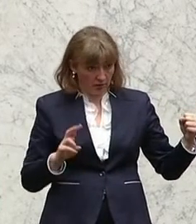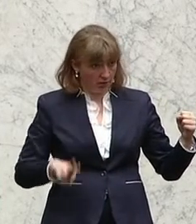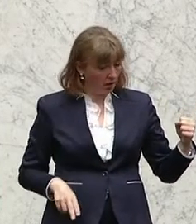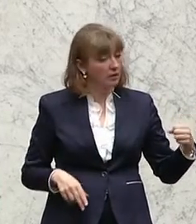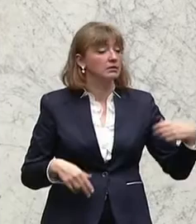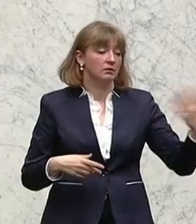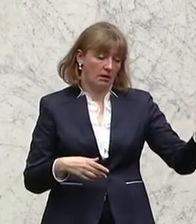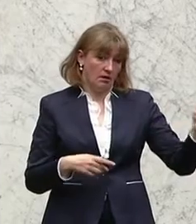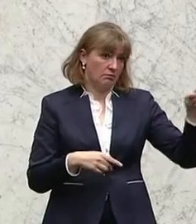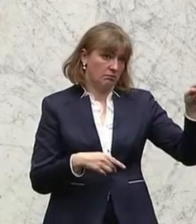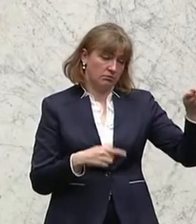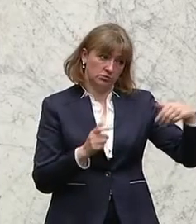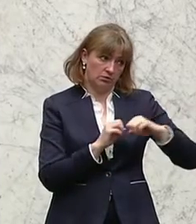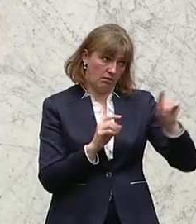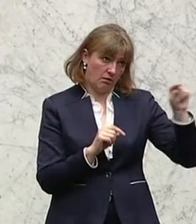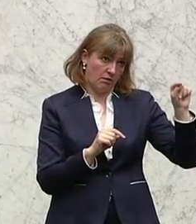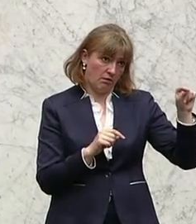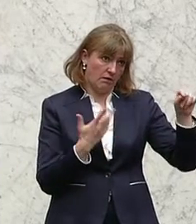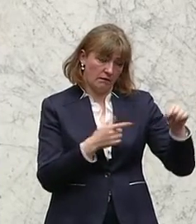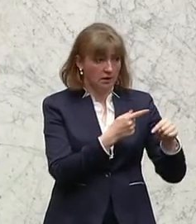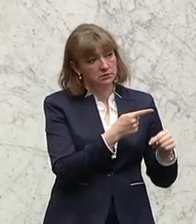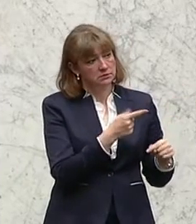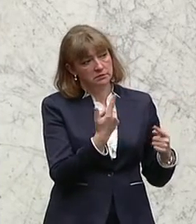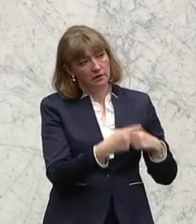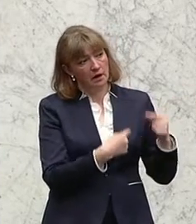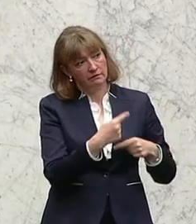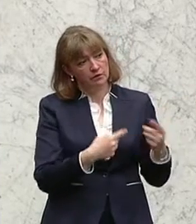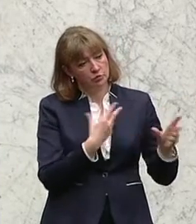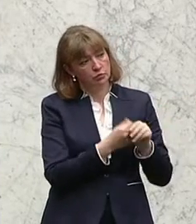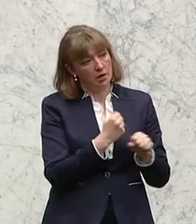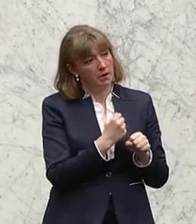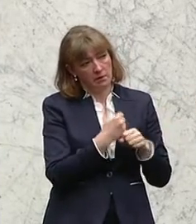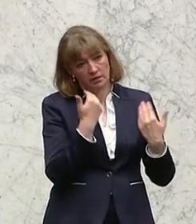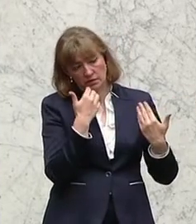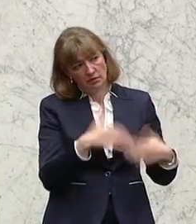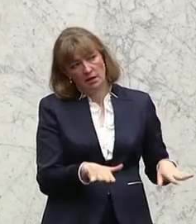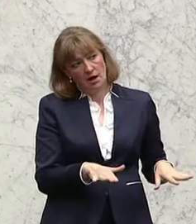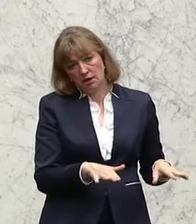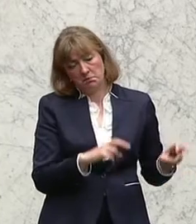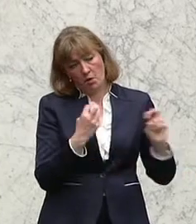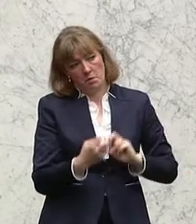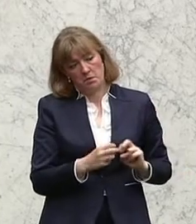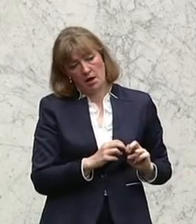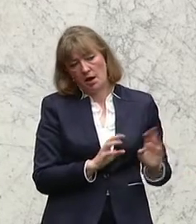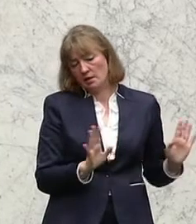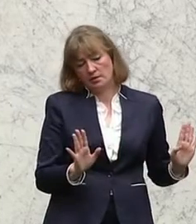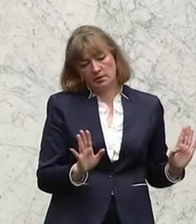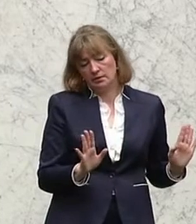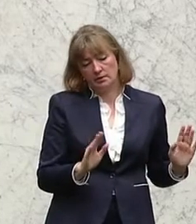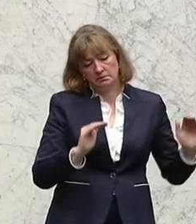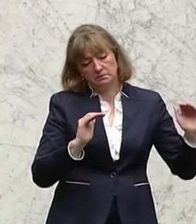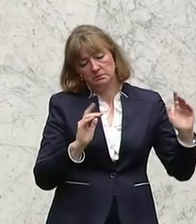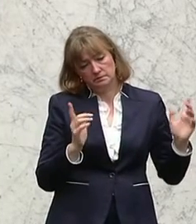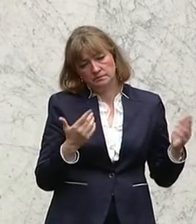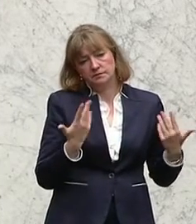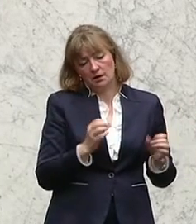wir mit denen klar sind und sagen, dass wir hier mit den entsprechenden Entwicklungszusammenarbeitmitteln nicht mehr so umgehen können wie bisher und hier auch klar in den